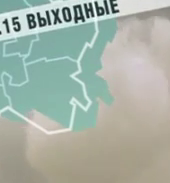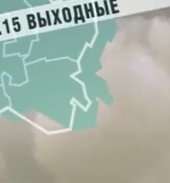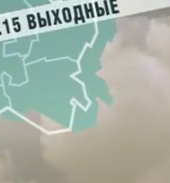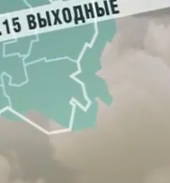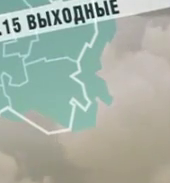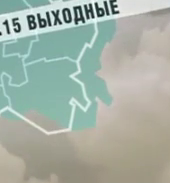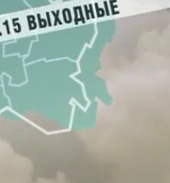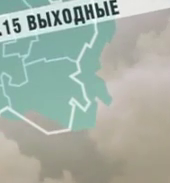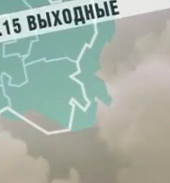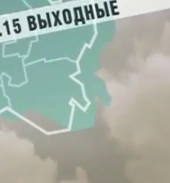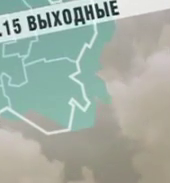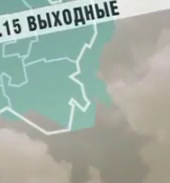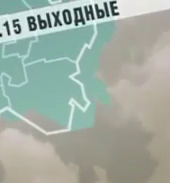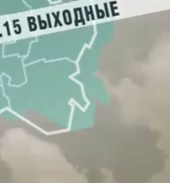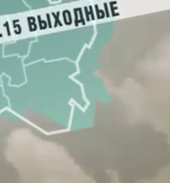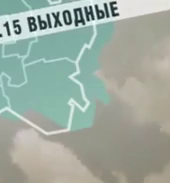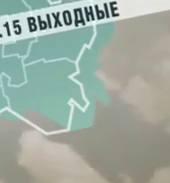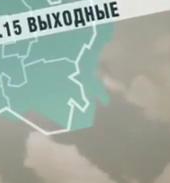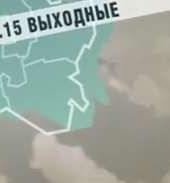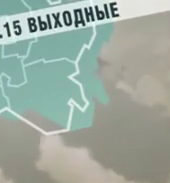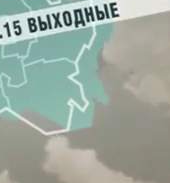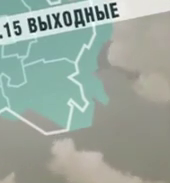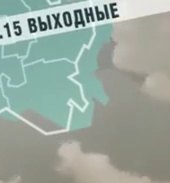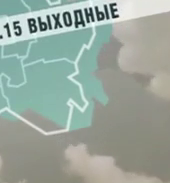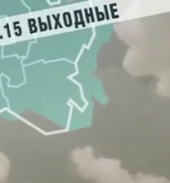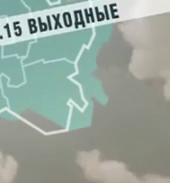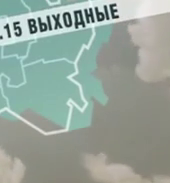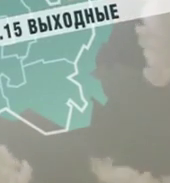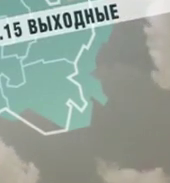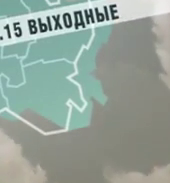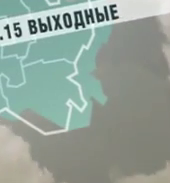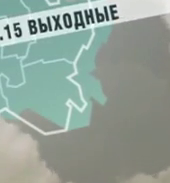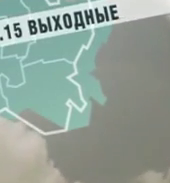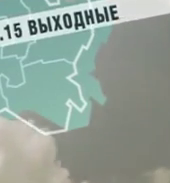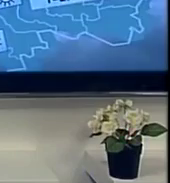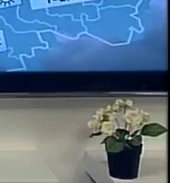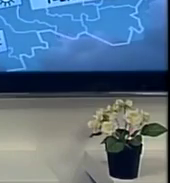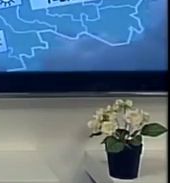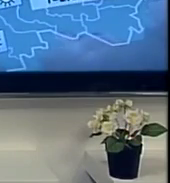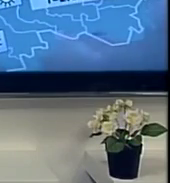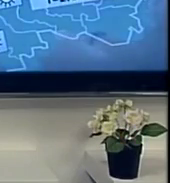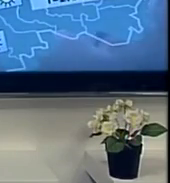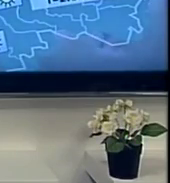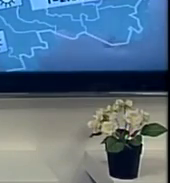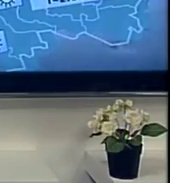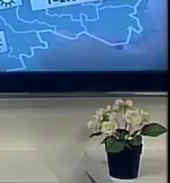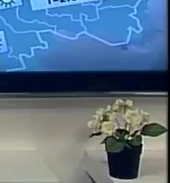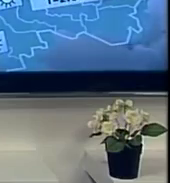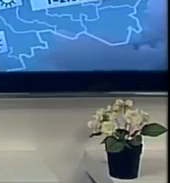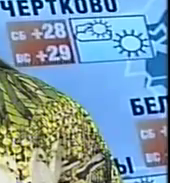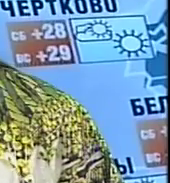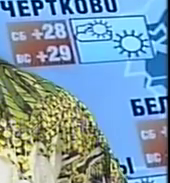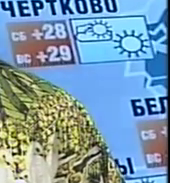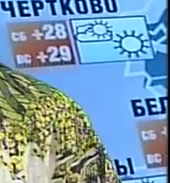плюс 39, в воскресенье плюс 30. В Сальске 38 градусов тепла в субботу и плюс 32 в